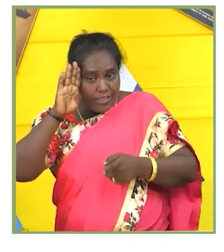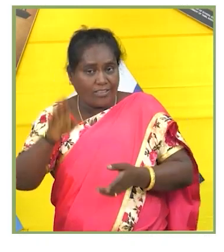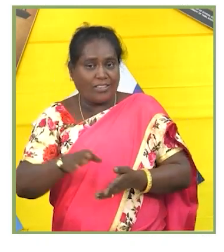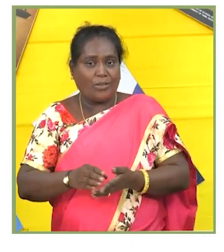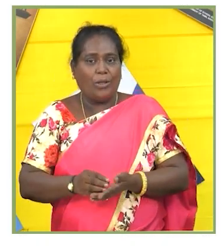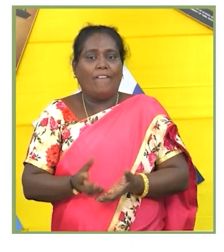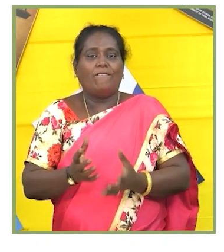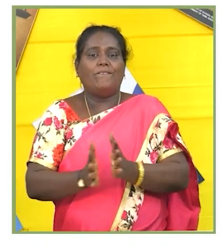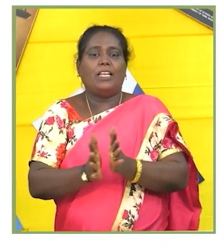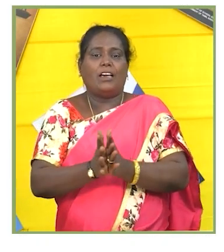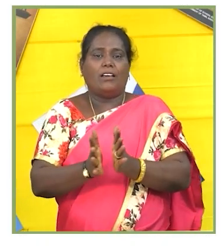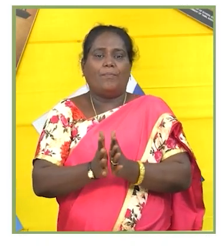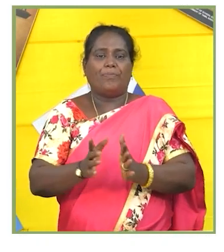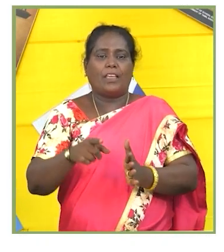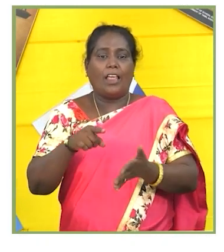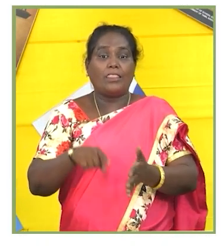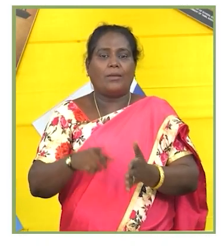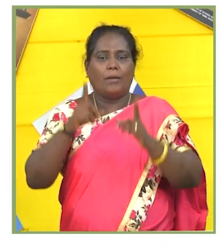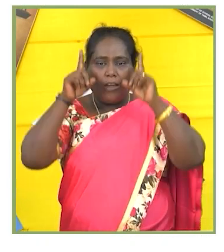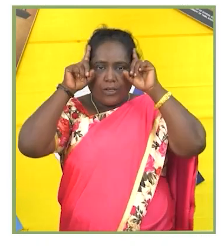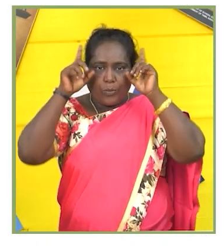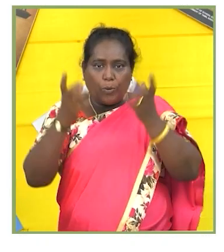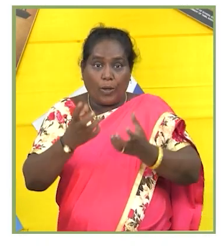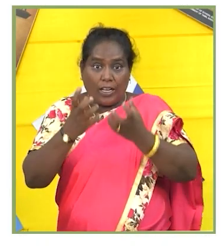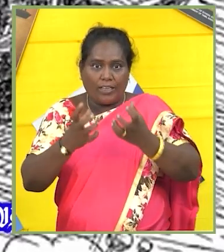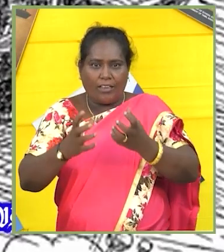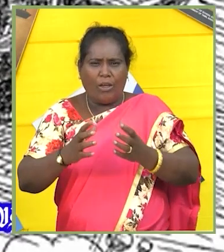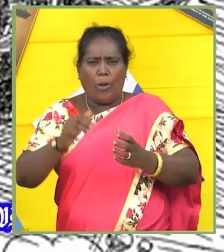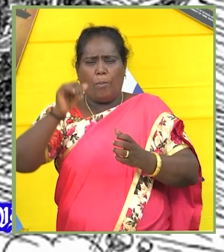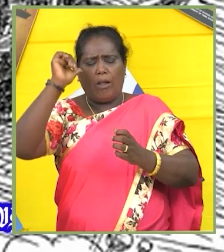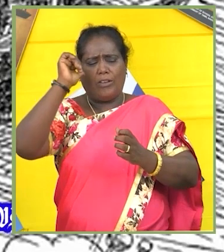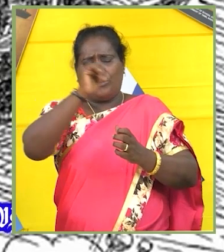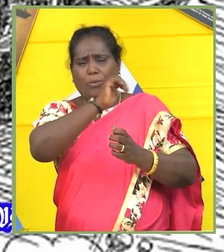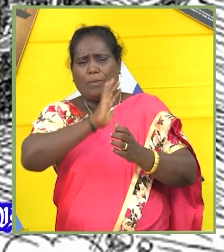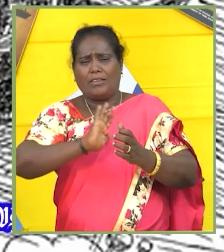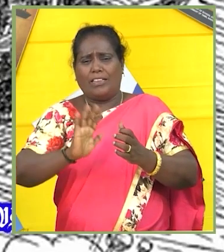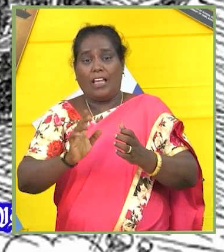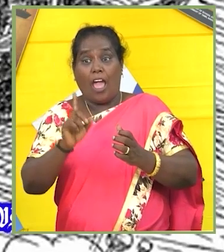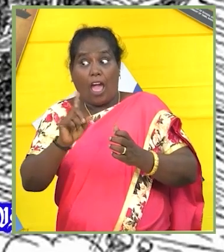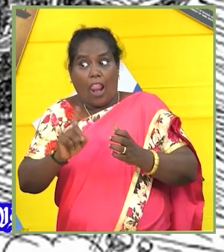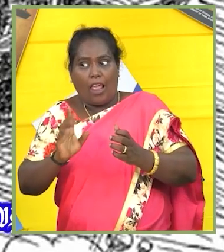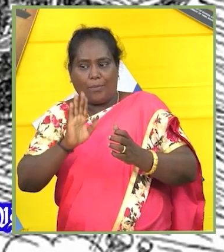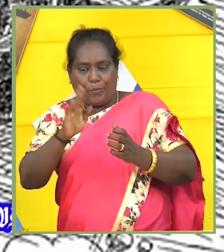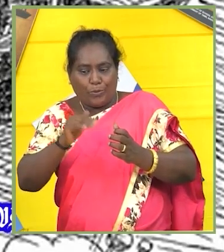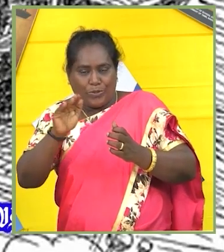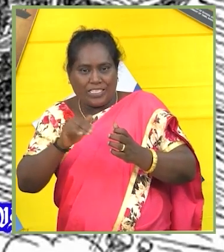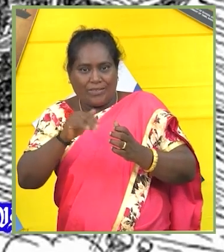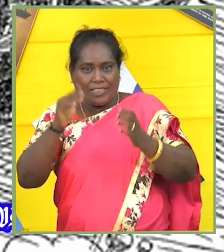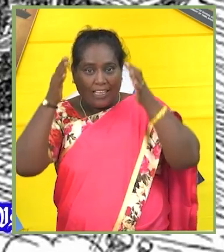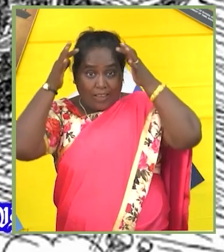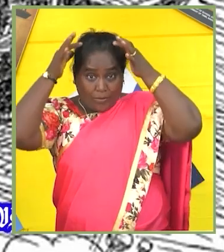விழாவாதான் நம்ம மாட்டு பொங்கல் கொண்டாடுறோம் இல்லையா? அந்த மாட்டு பொங்கல் அன்னைக்கு என்ன பண்ணுறாங்க? மாடுகளை குளிப்பாட்டி பல வண்ணங்களில்